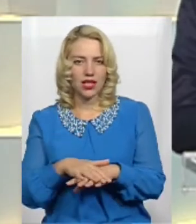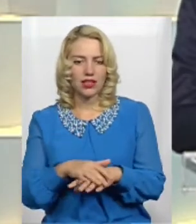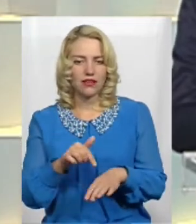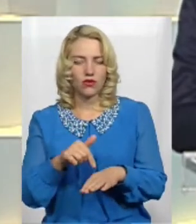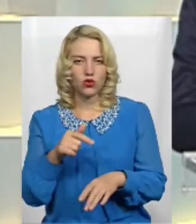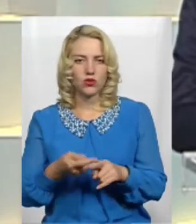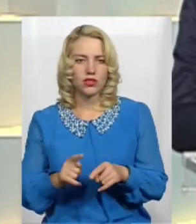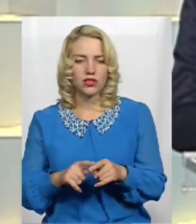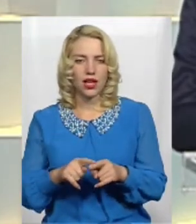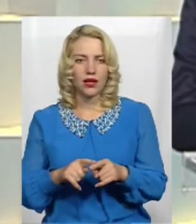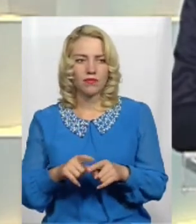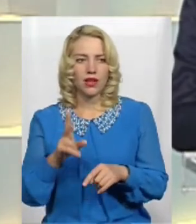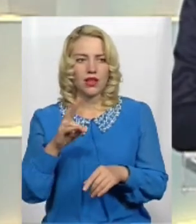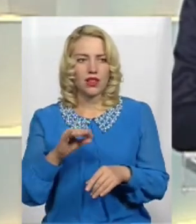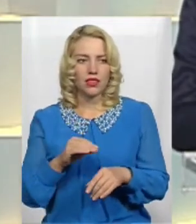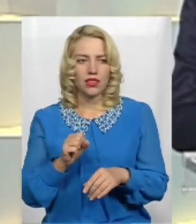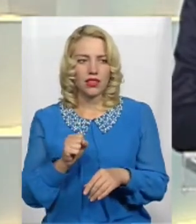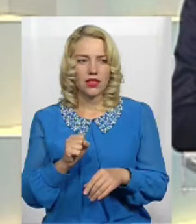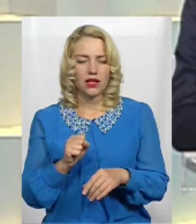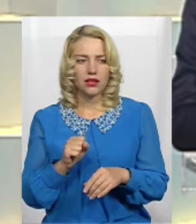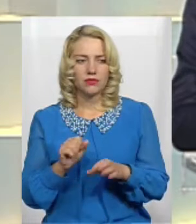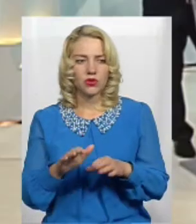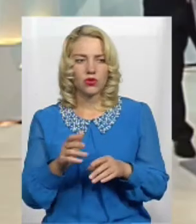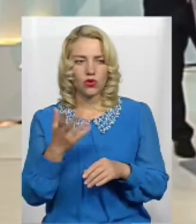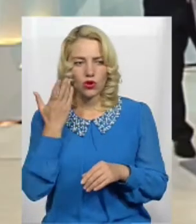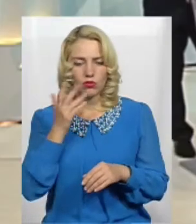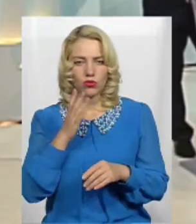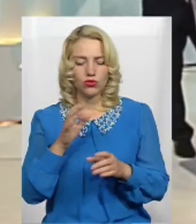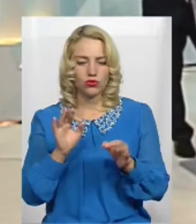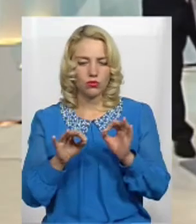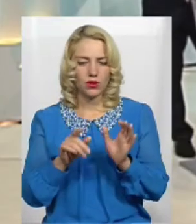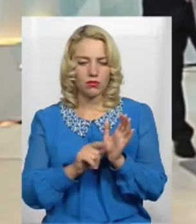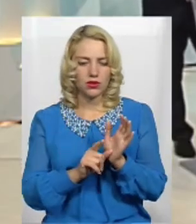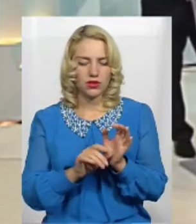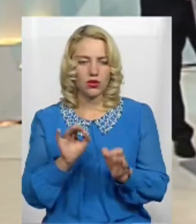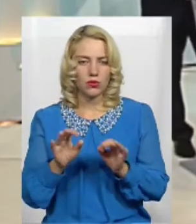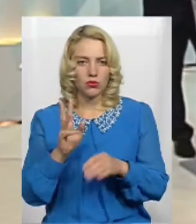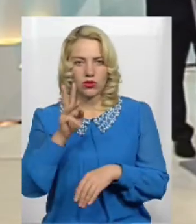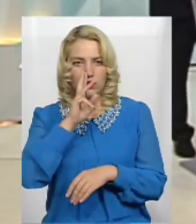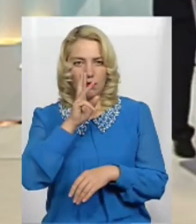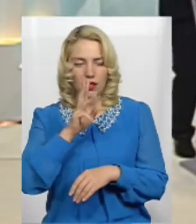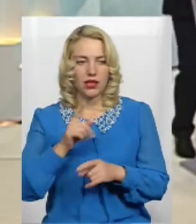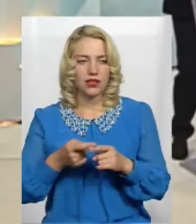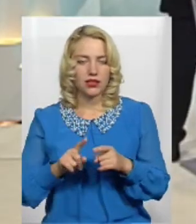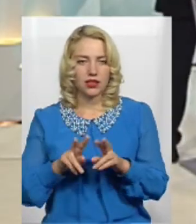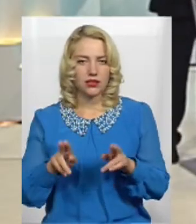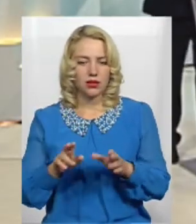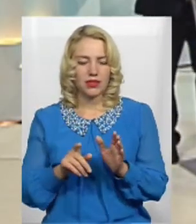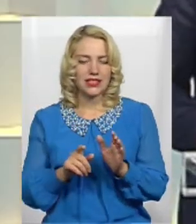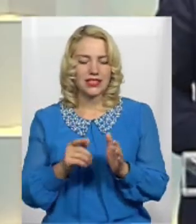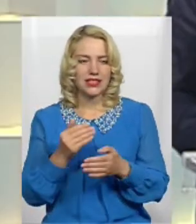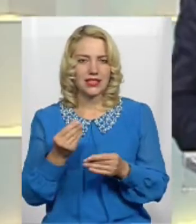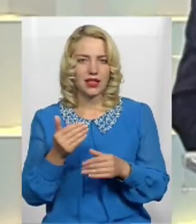відчули це, будемо казати, на руці чи на кишені у вигляді тих самих пенсій, у вигляді тих самих заробітних плат, тих самих